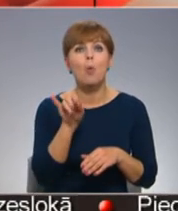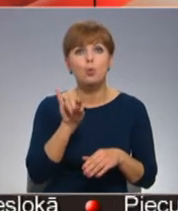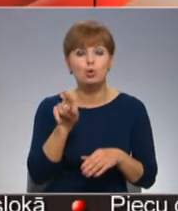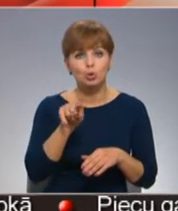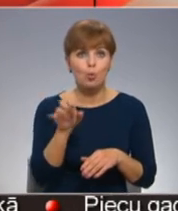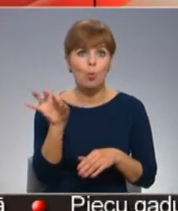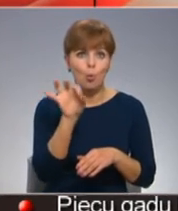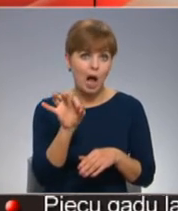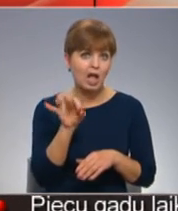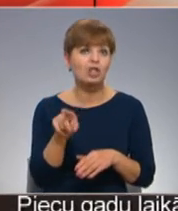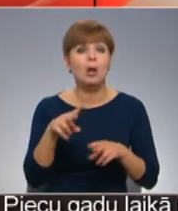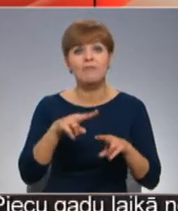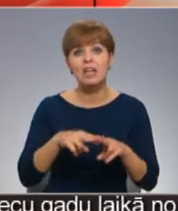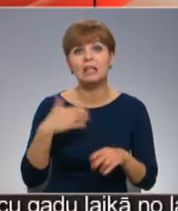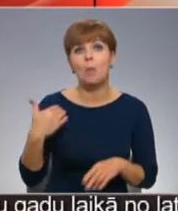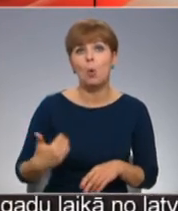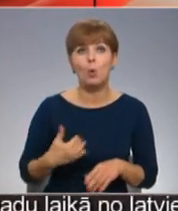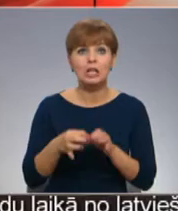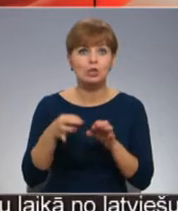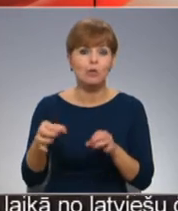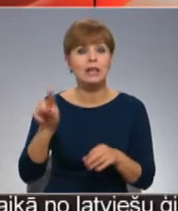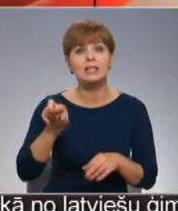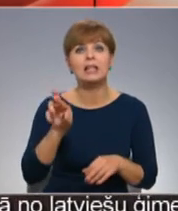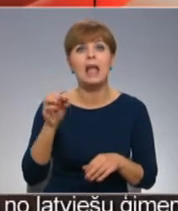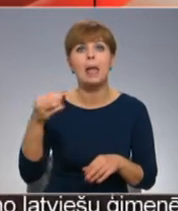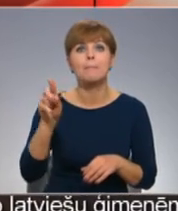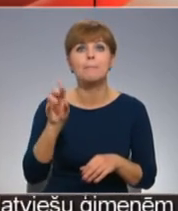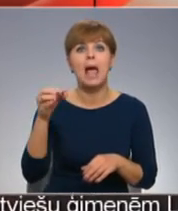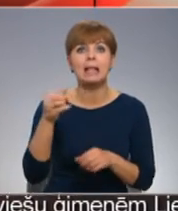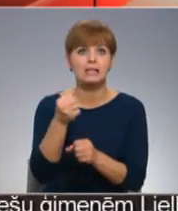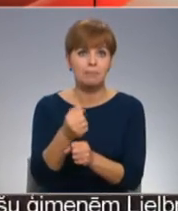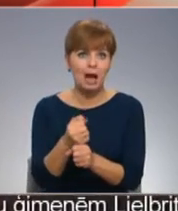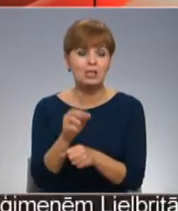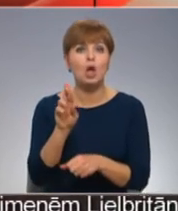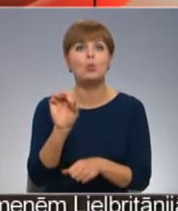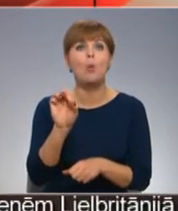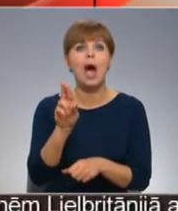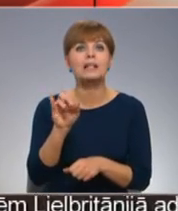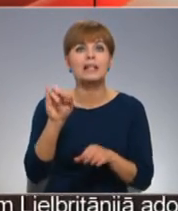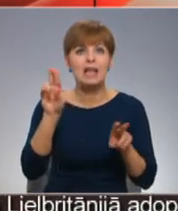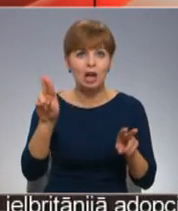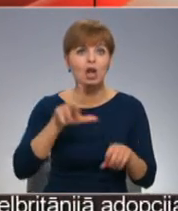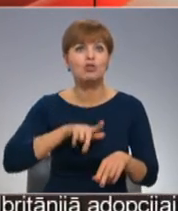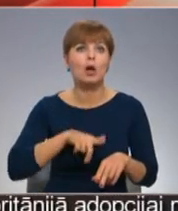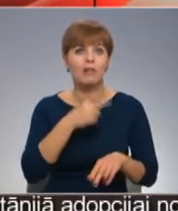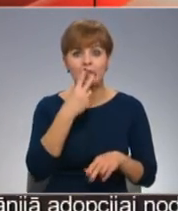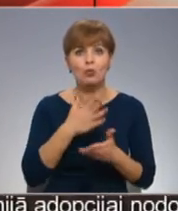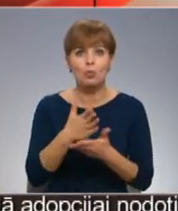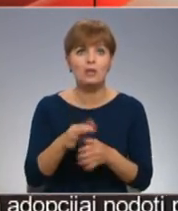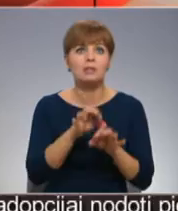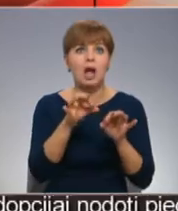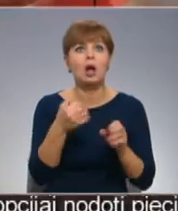tur sāk nodarboties pirms 5 gadiem, nu tā kļuvusi par lielāko strausu fermu Latvijā. Un no tās stāstus Grundas